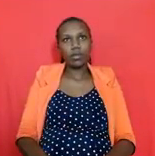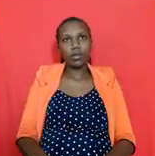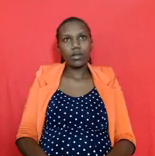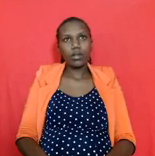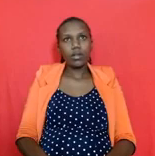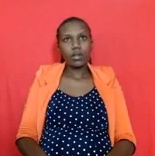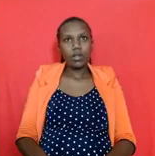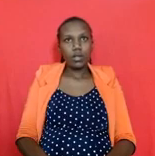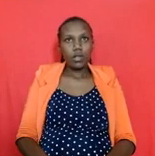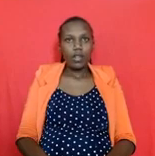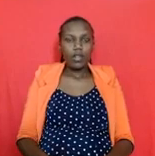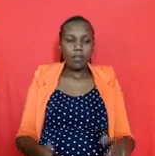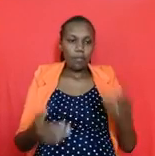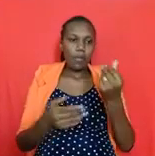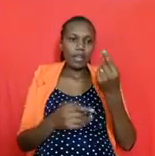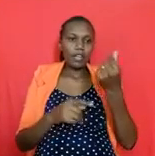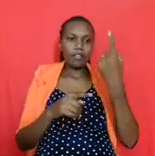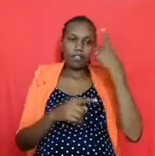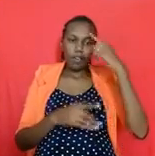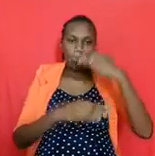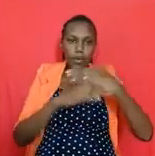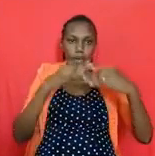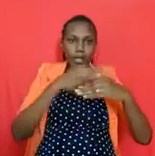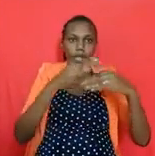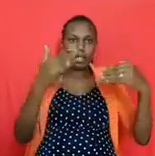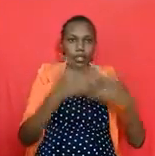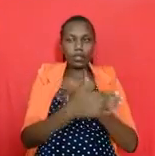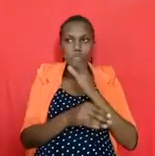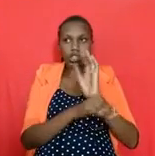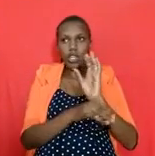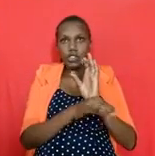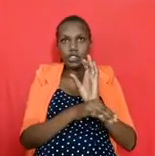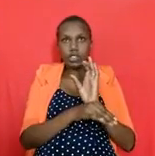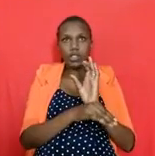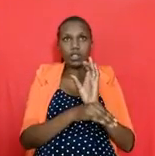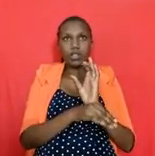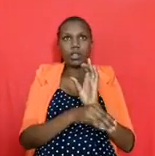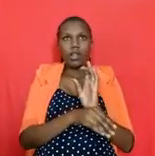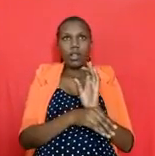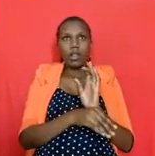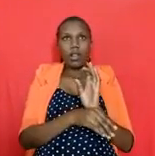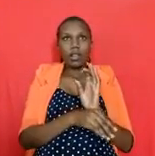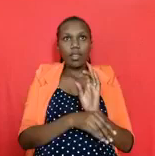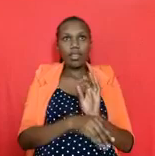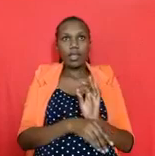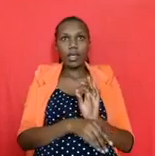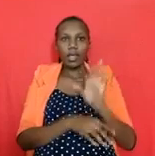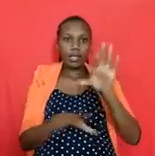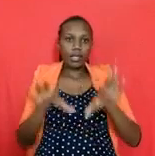gwaka ihoero riero na shiokea magia kanitha kiria muguthura